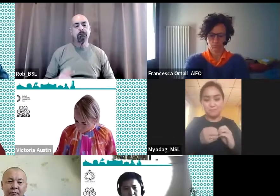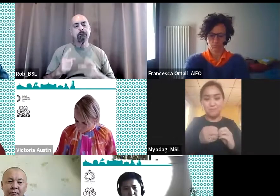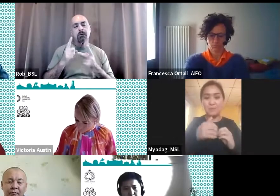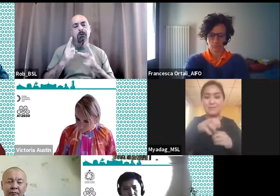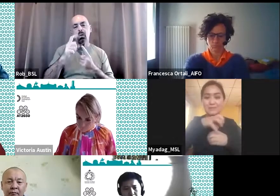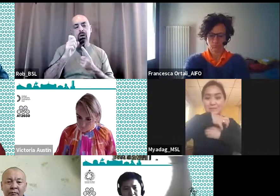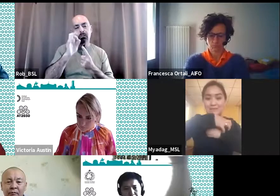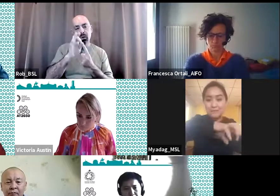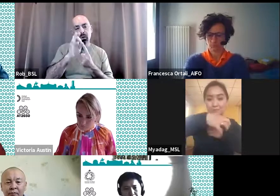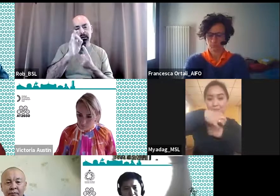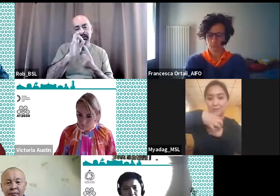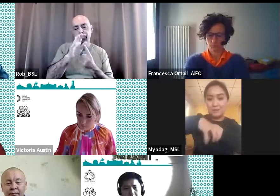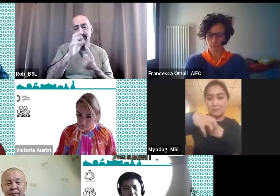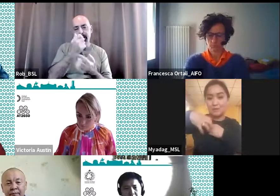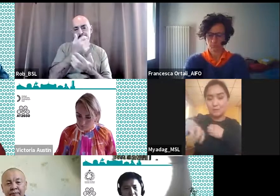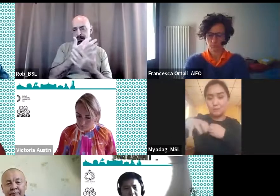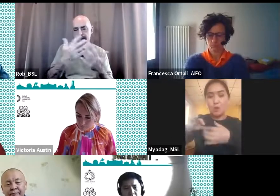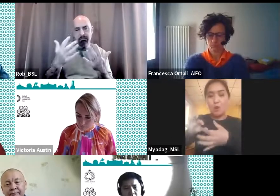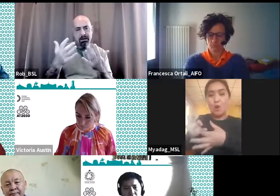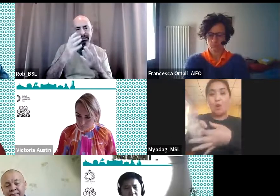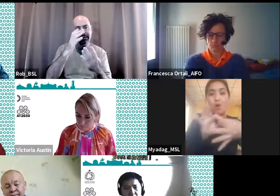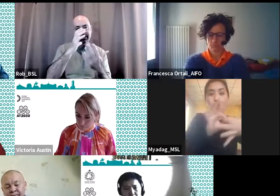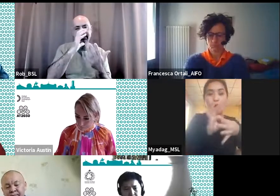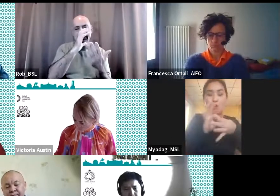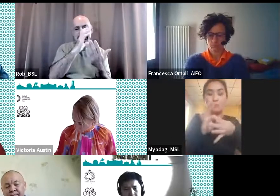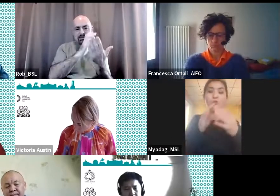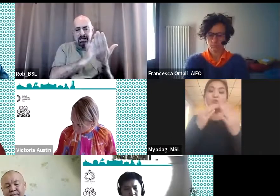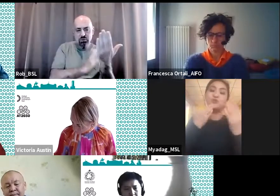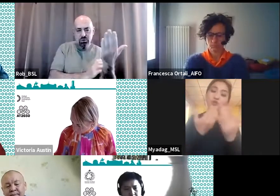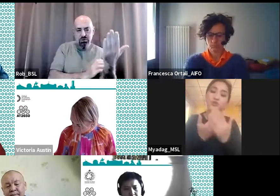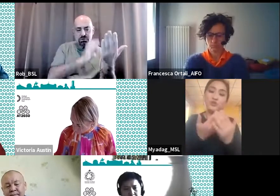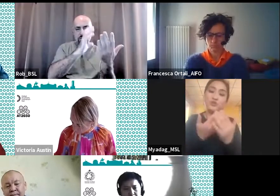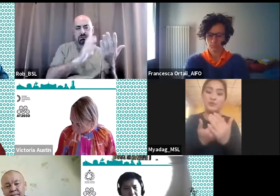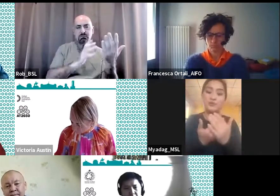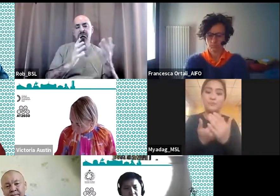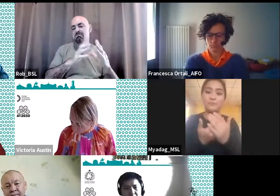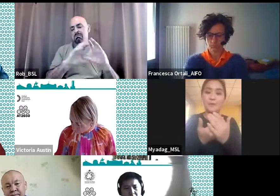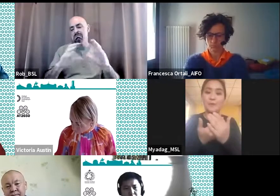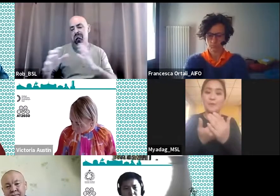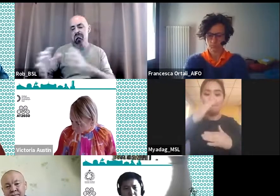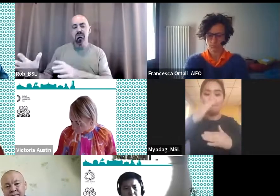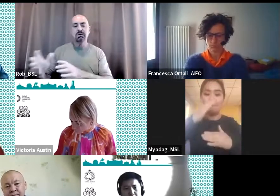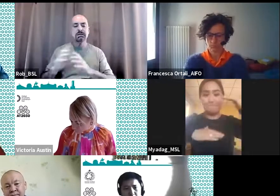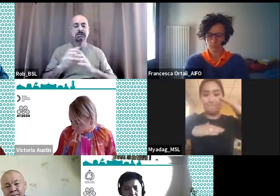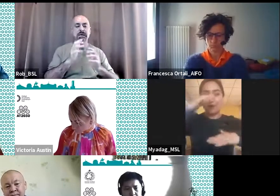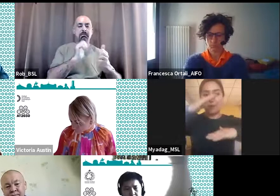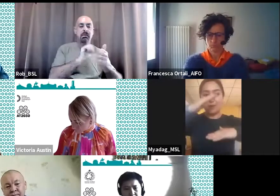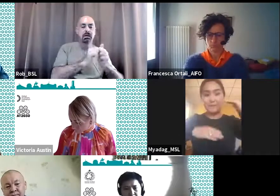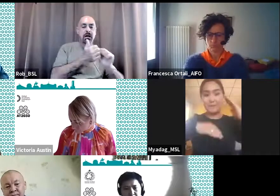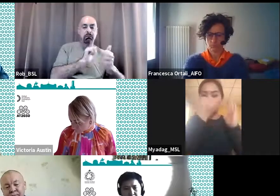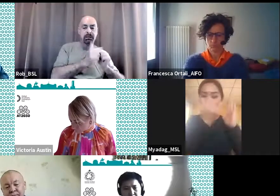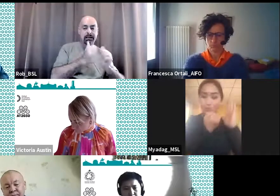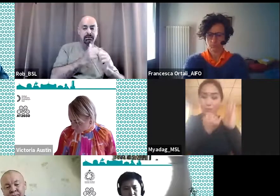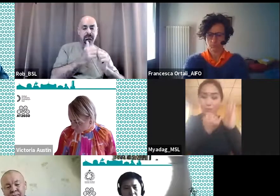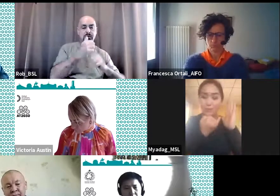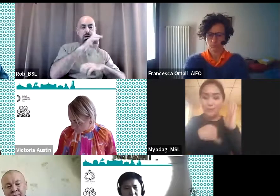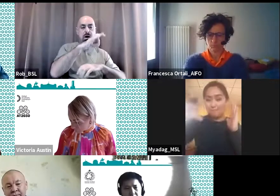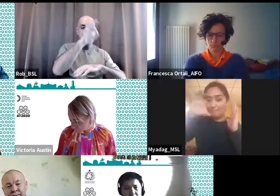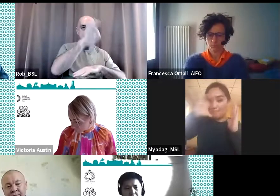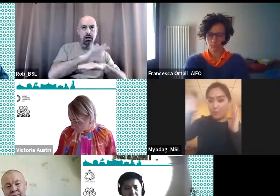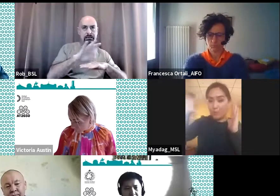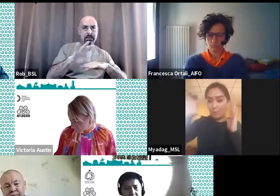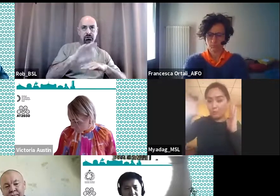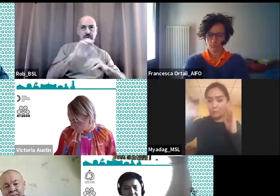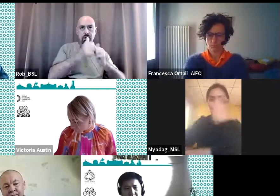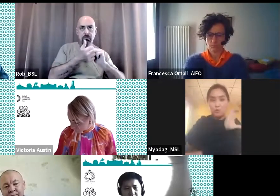буюу жишээ нь одоо барилгын зураг төслийн компани ч юм уу сургалтын байгууллага бүхэл